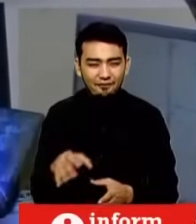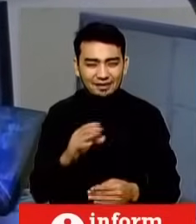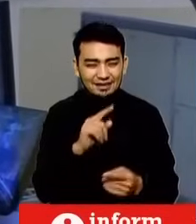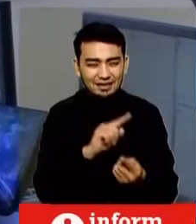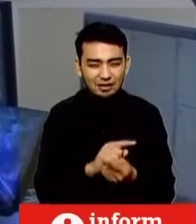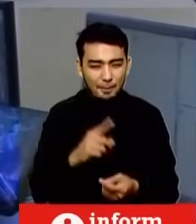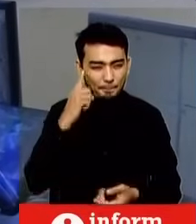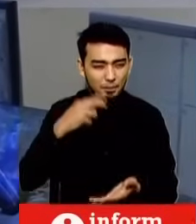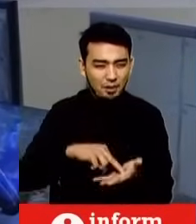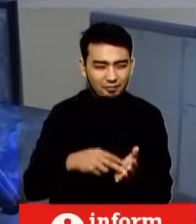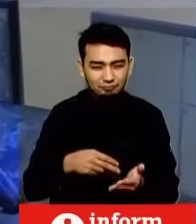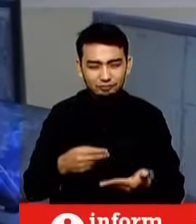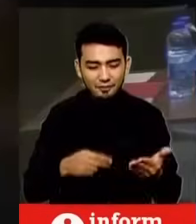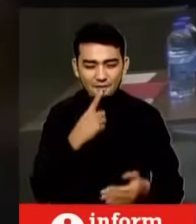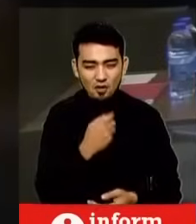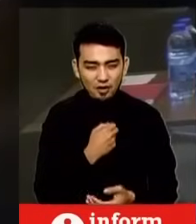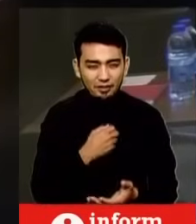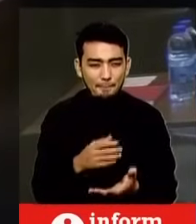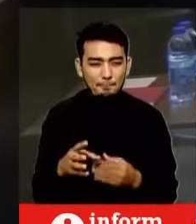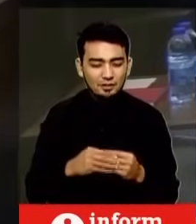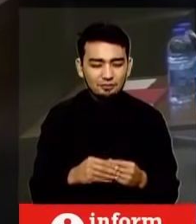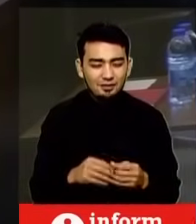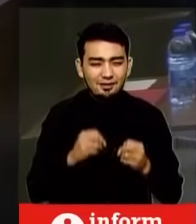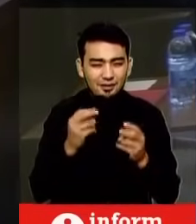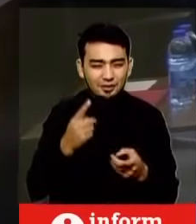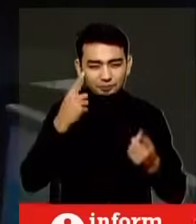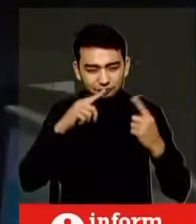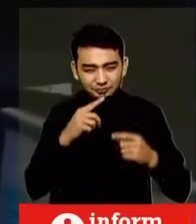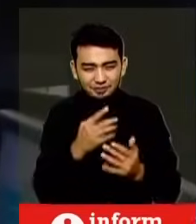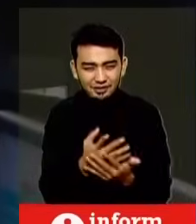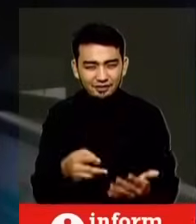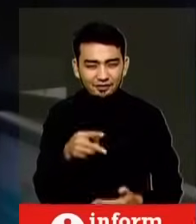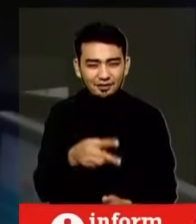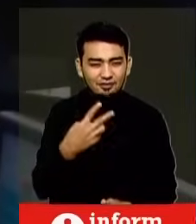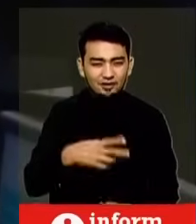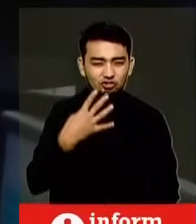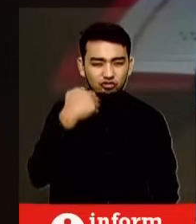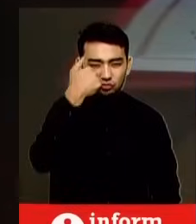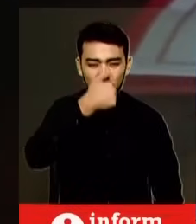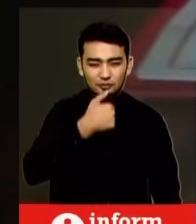подписан план военного сотрудничества между Турцией и Казахстаном на 2024